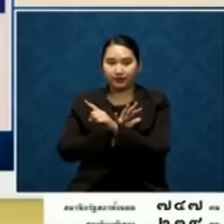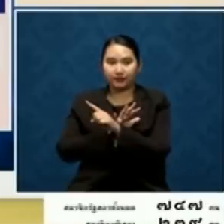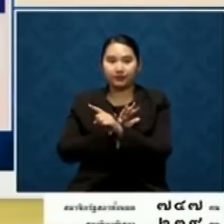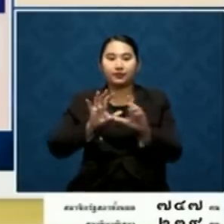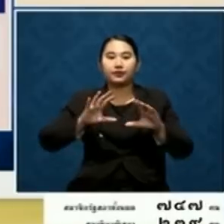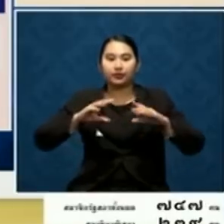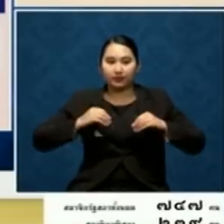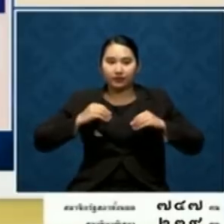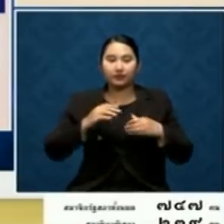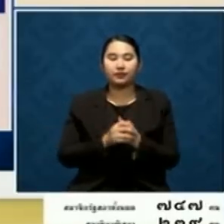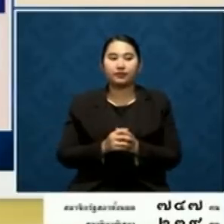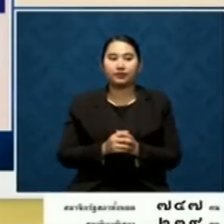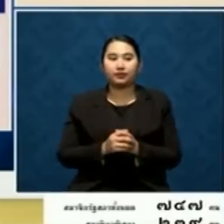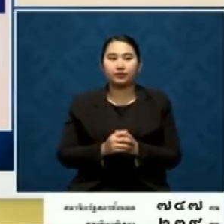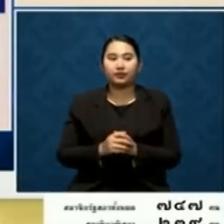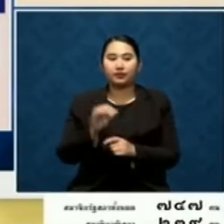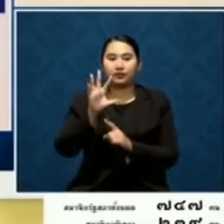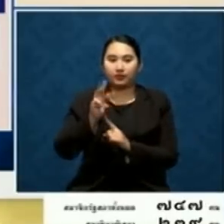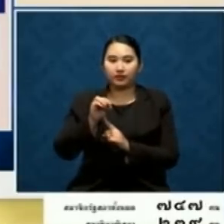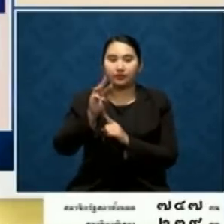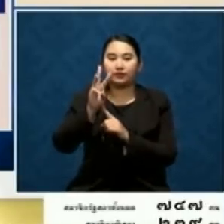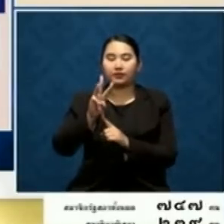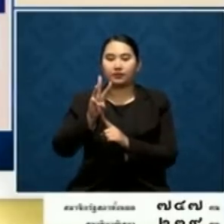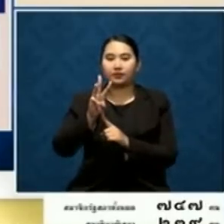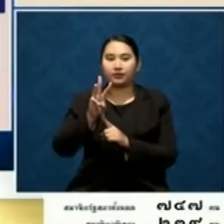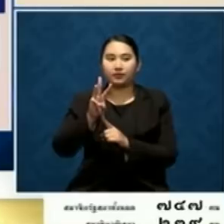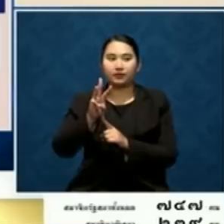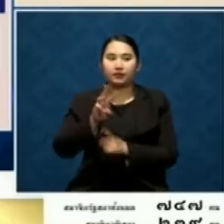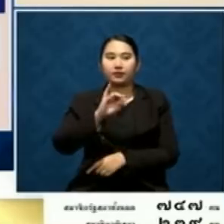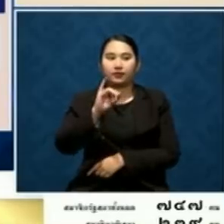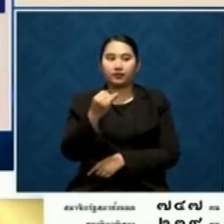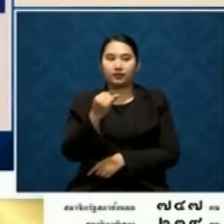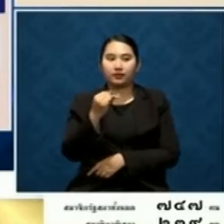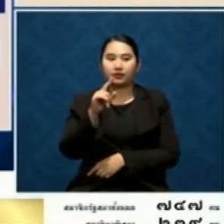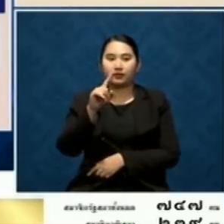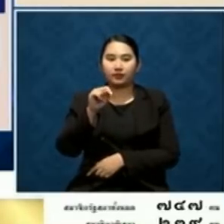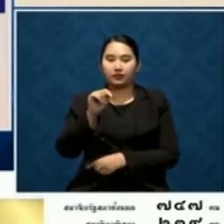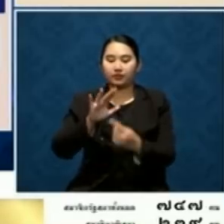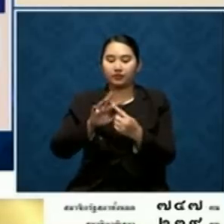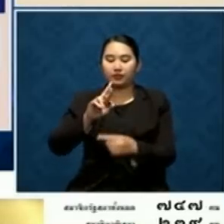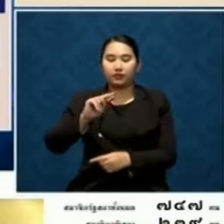เห็นชอบครับ 66นายจตุรงเสริมสุ